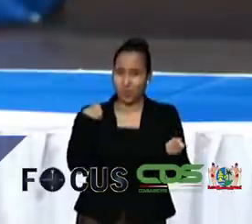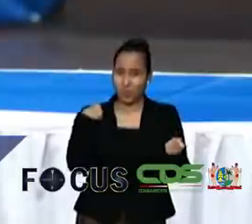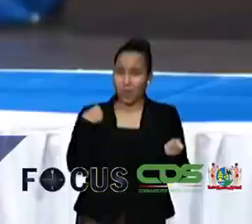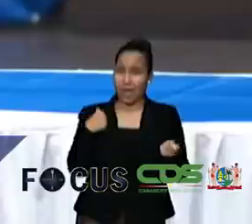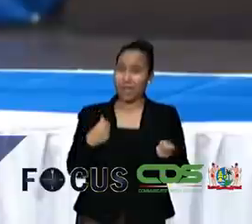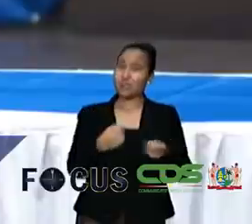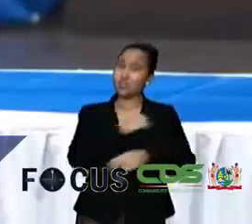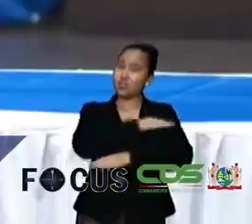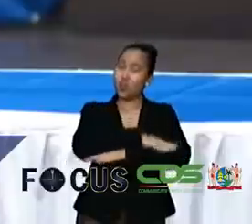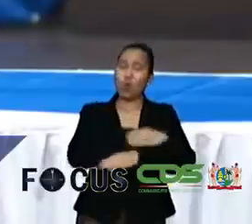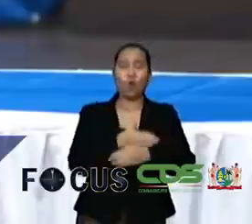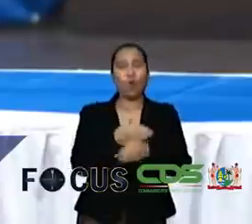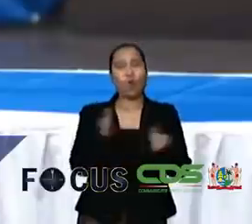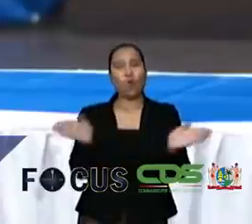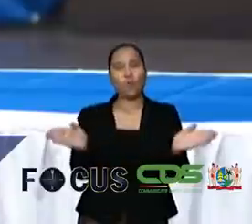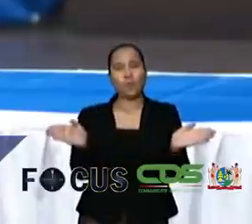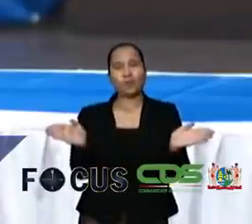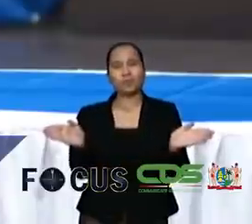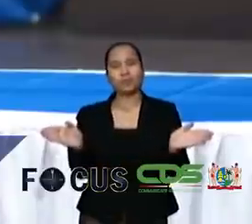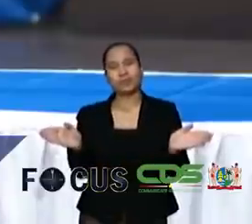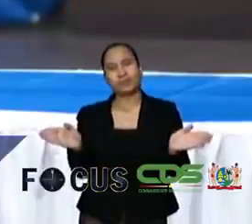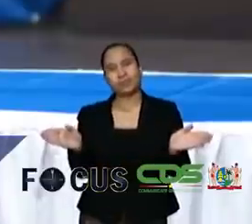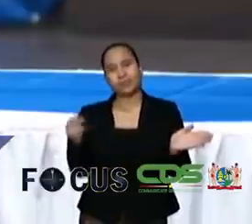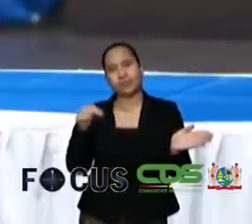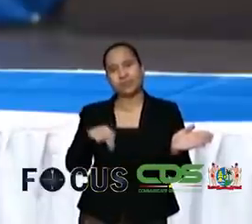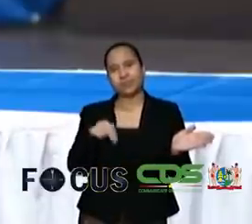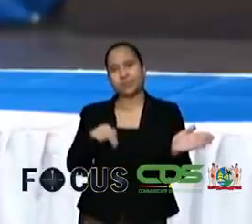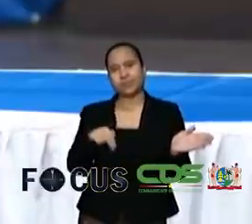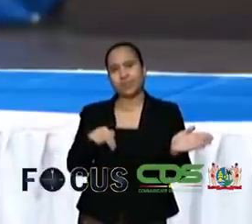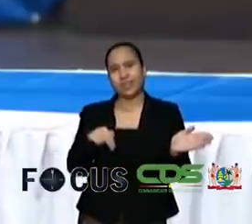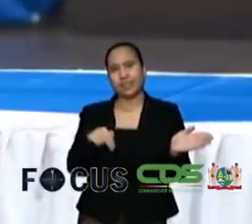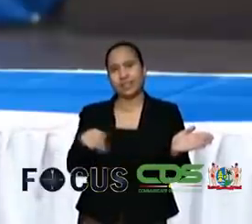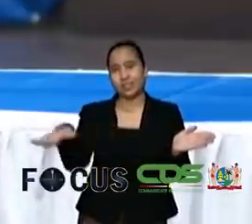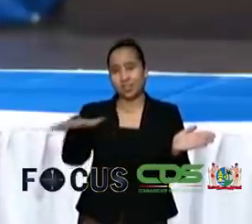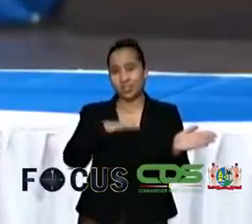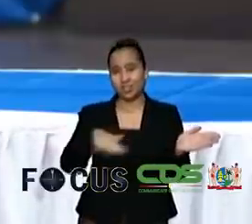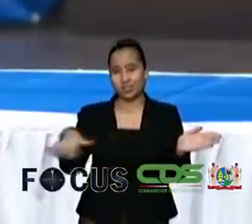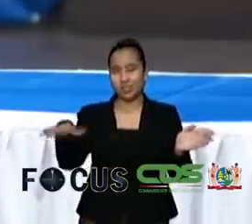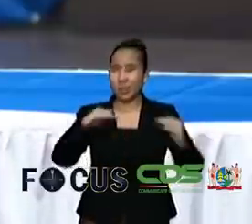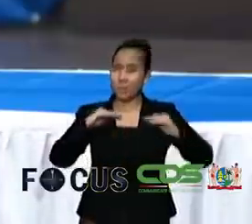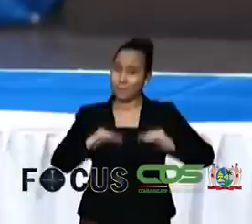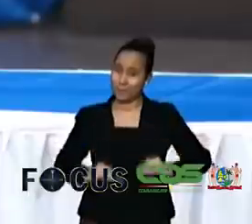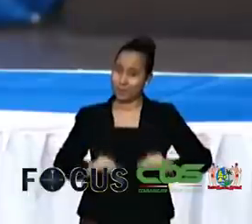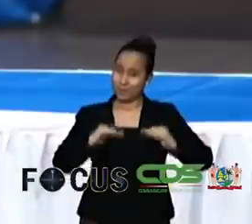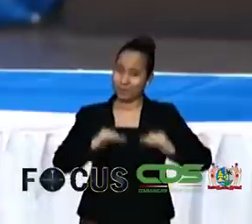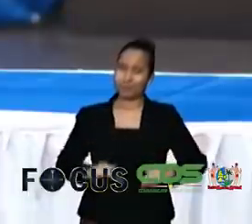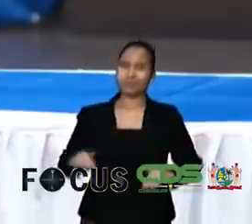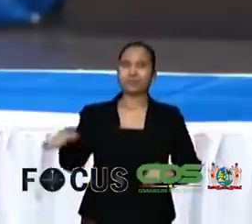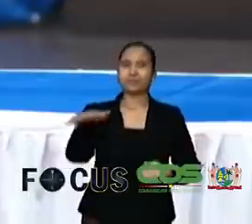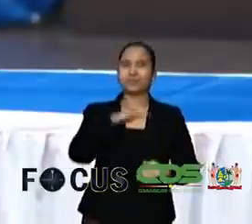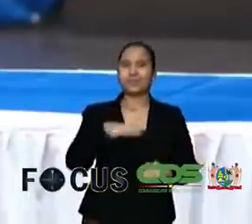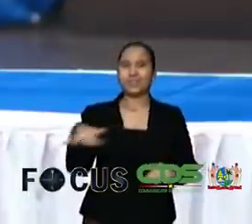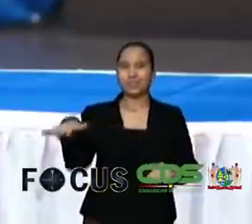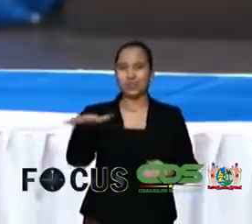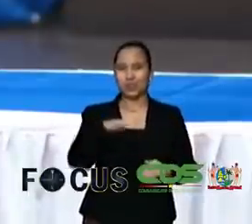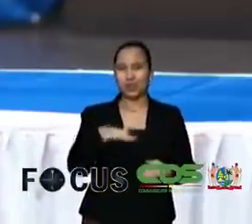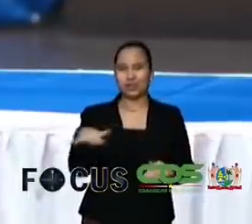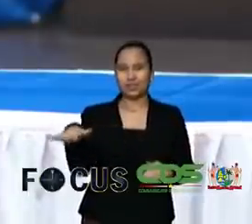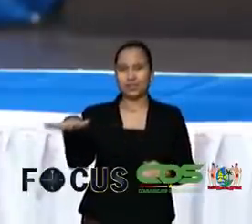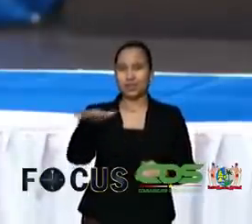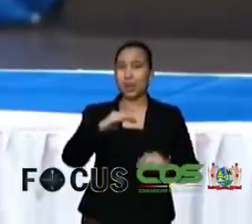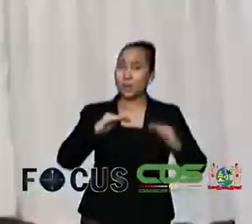doen, dat we deze situatie, deze beheersbare situatie,